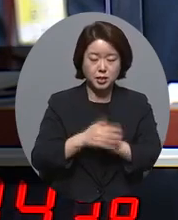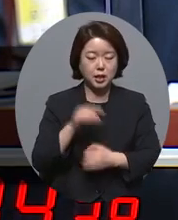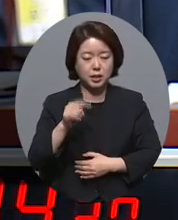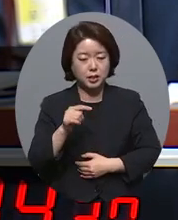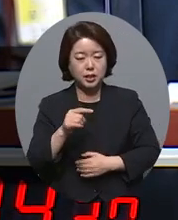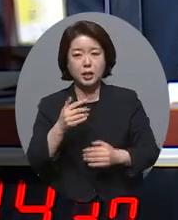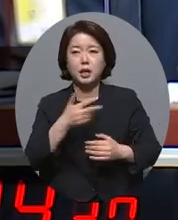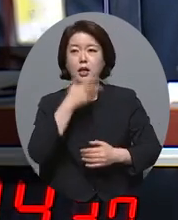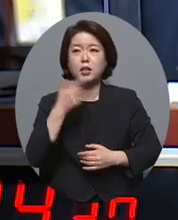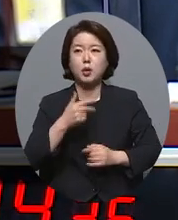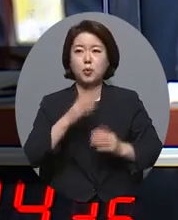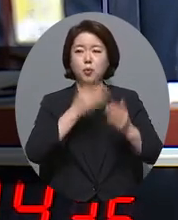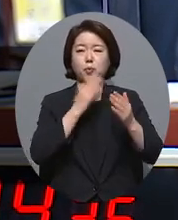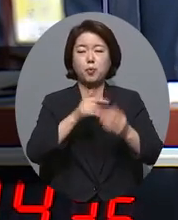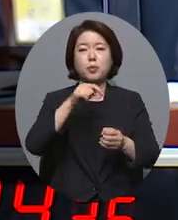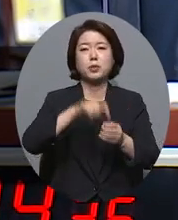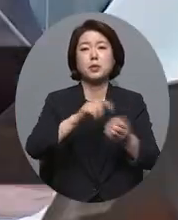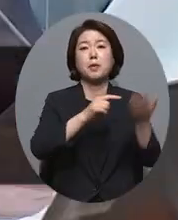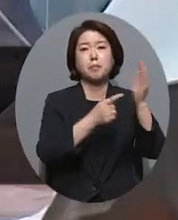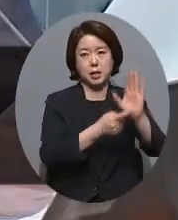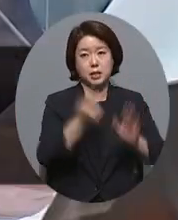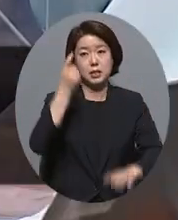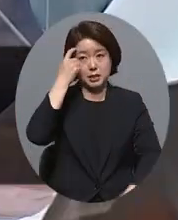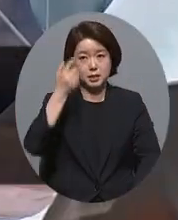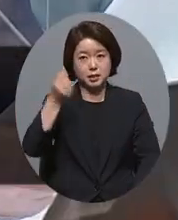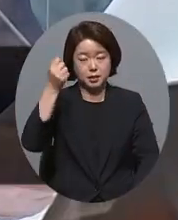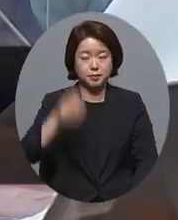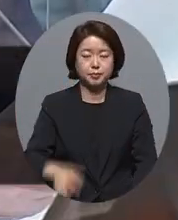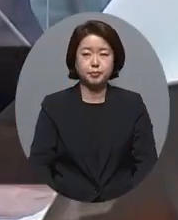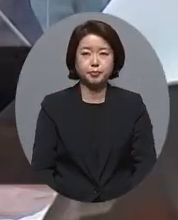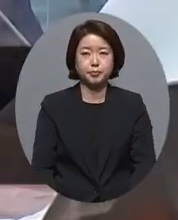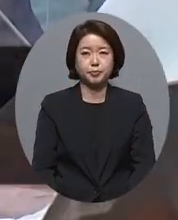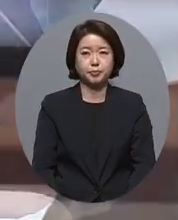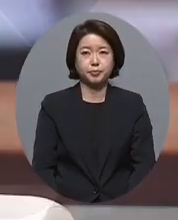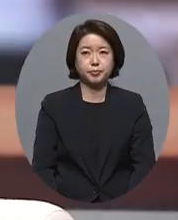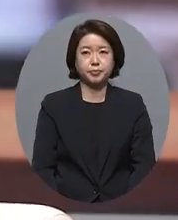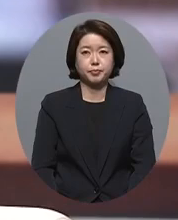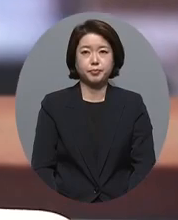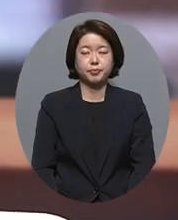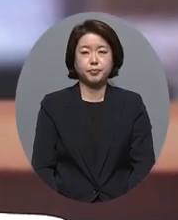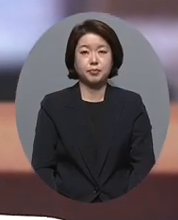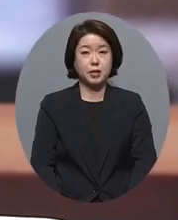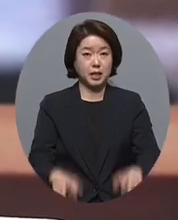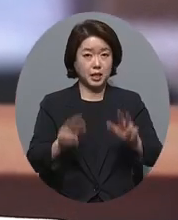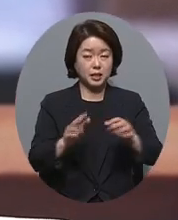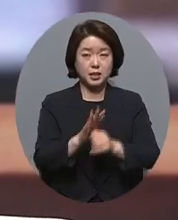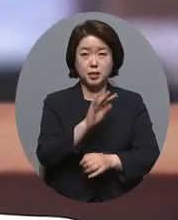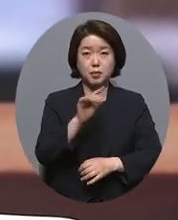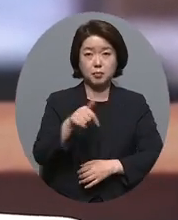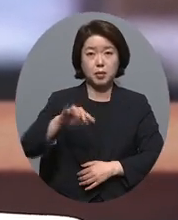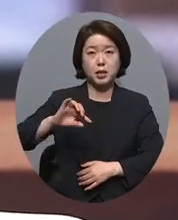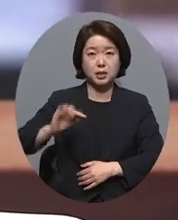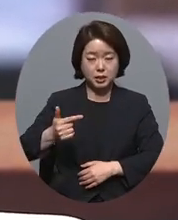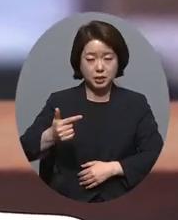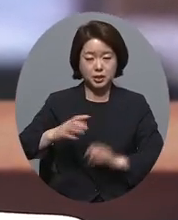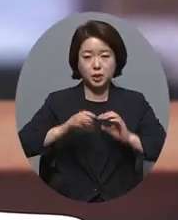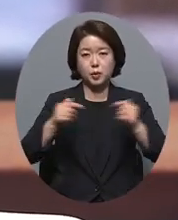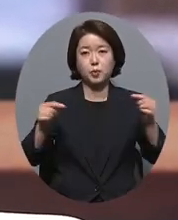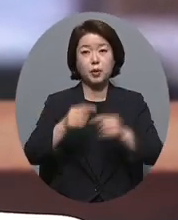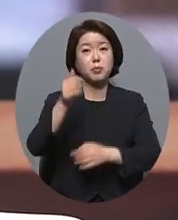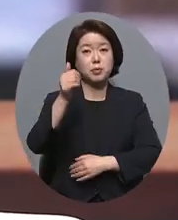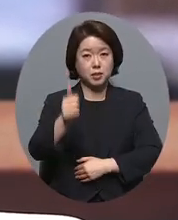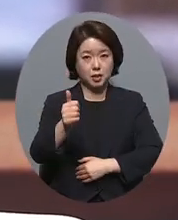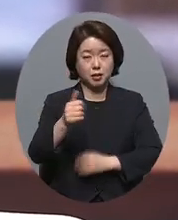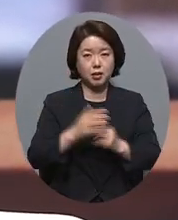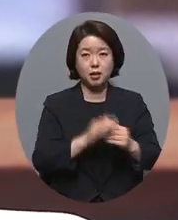공식적인 반응이라고 생각을 자 지금 박진 외교부 장관